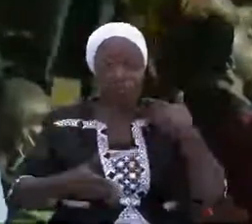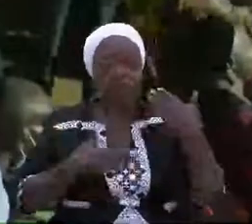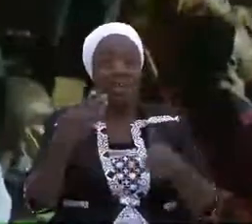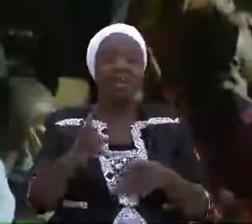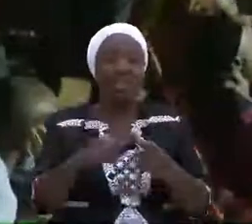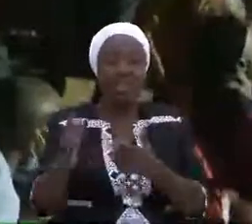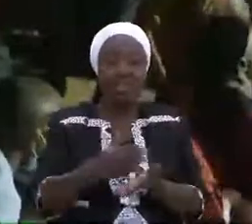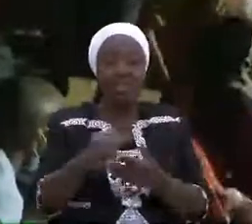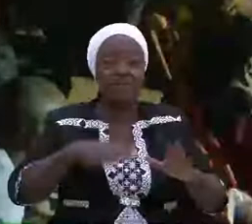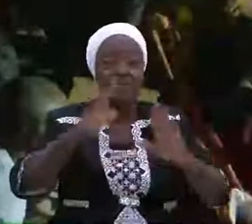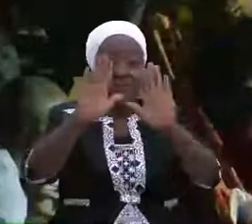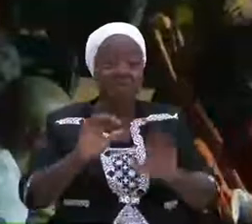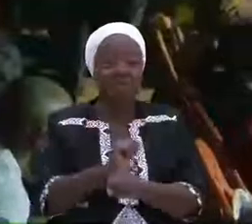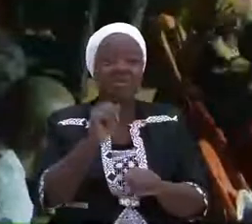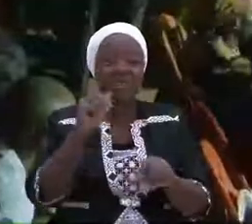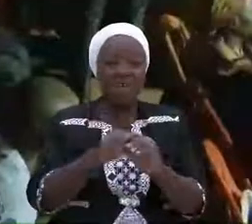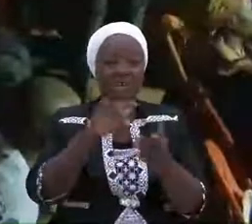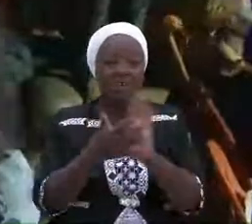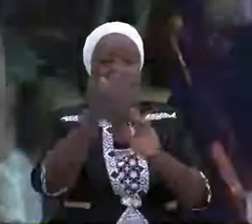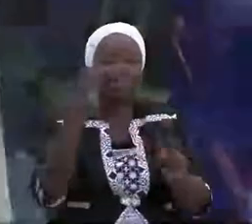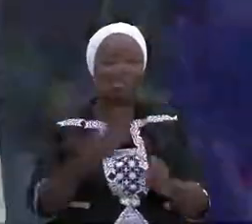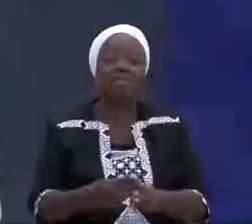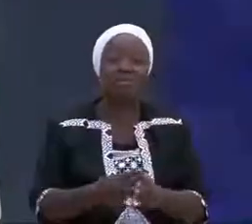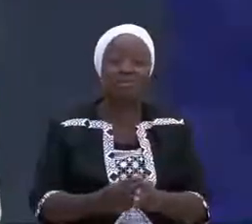de miracles au nom de Jésus.